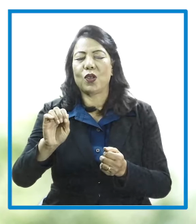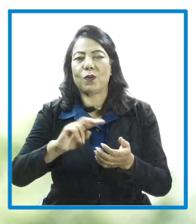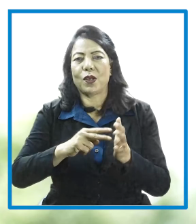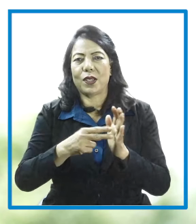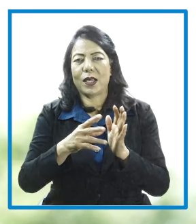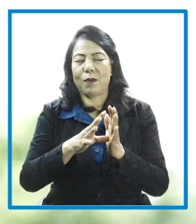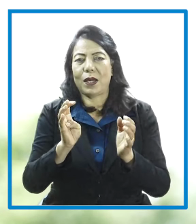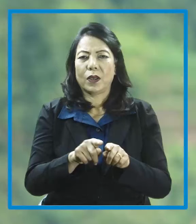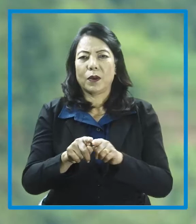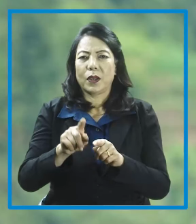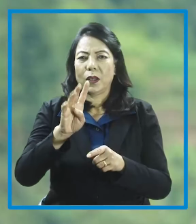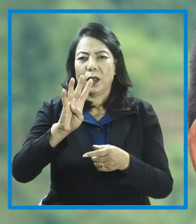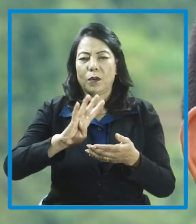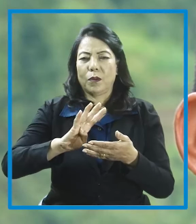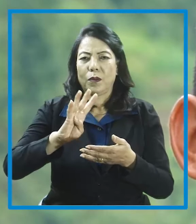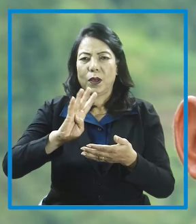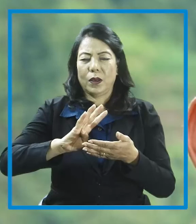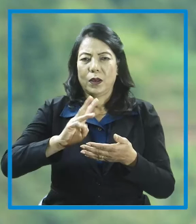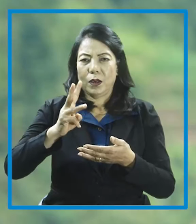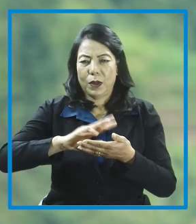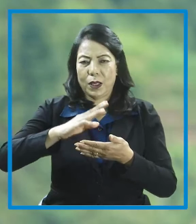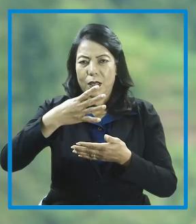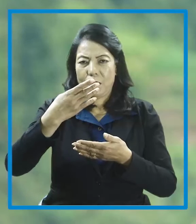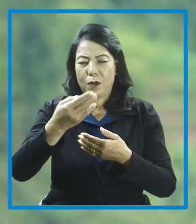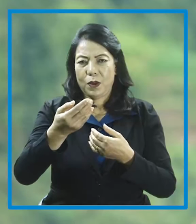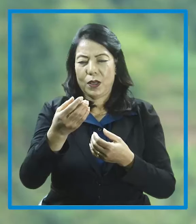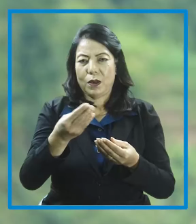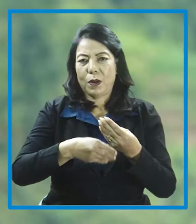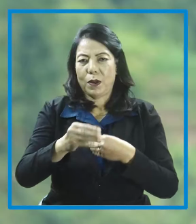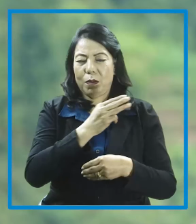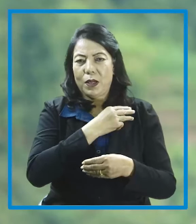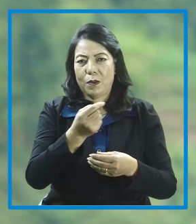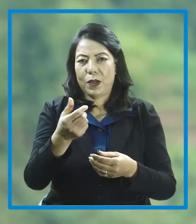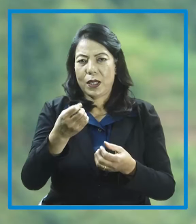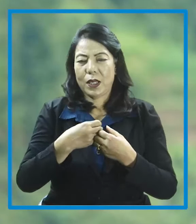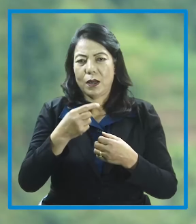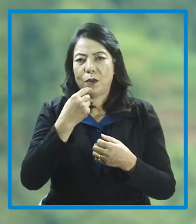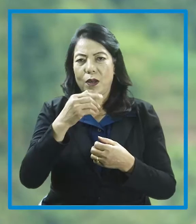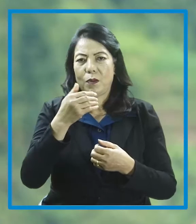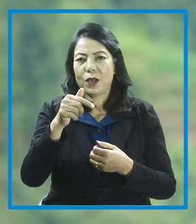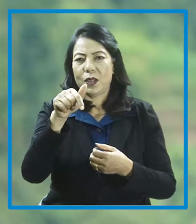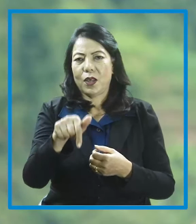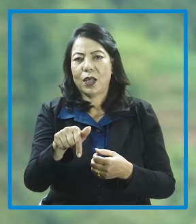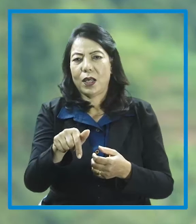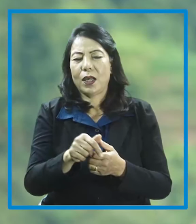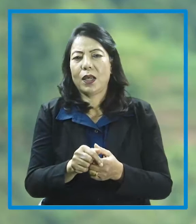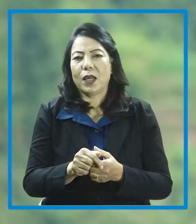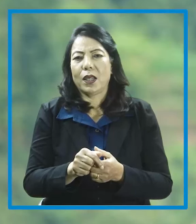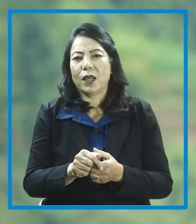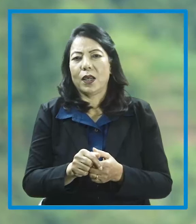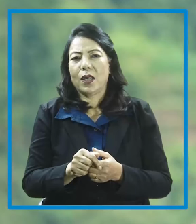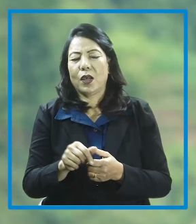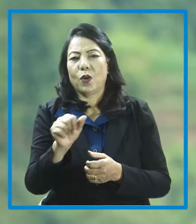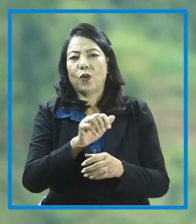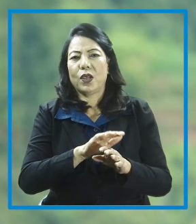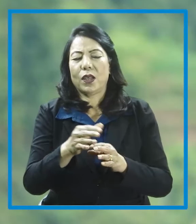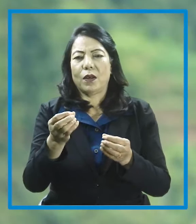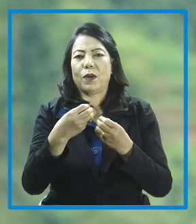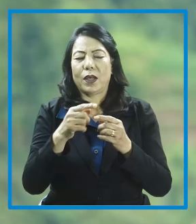मुसको मार्फतबाट। 100 प्याकेटसम्म काँक्रालाई 5 रुपियाँ किलो, त्यही पनि 3-4 महिना पछाडि दिने व्यापारले पैसा, त्यस्तो